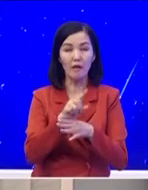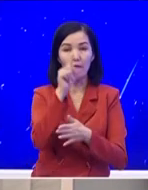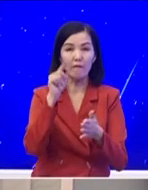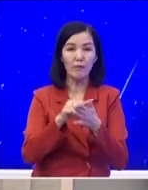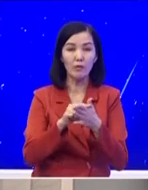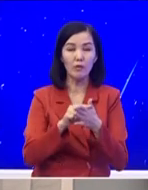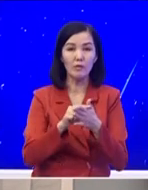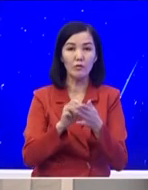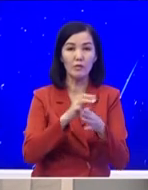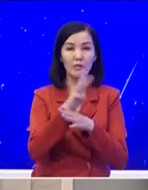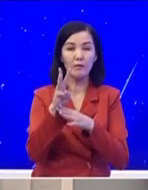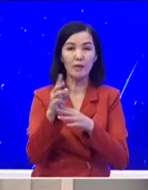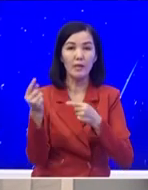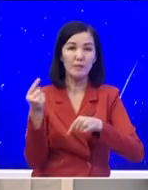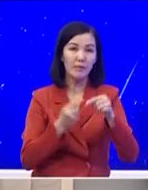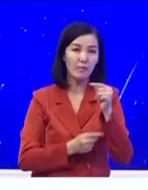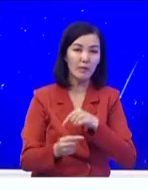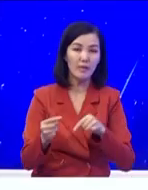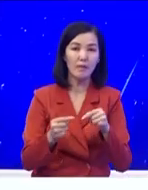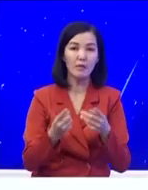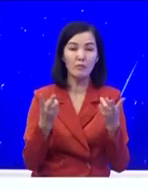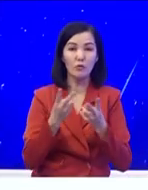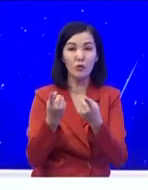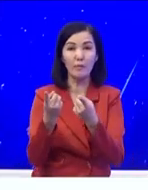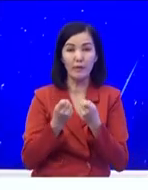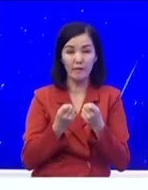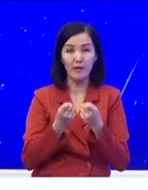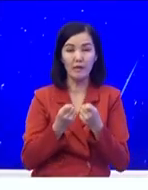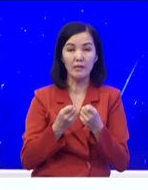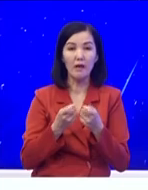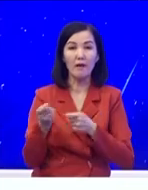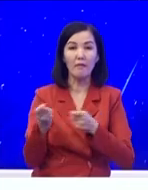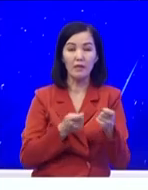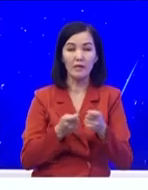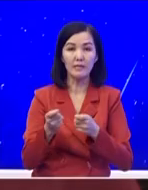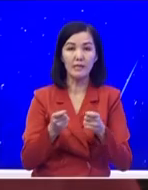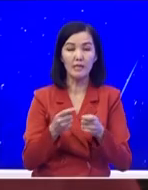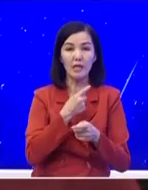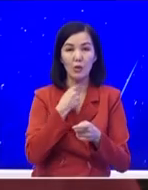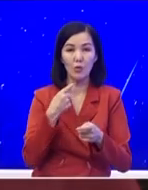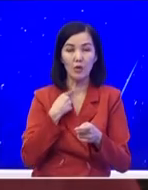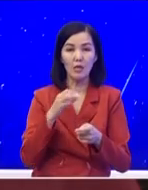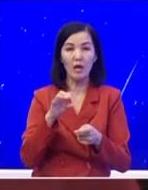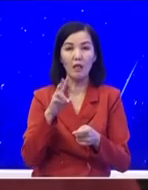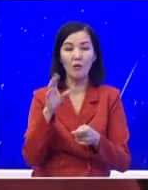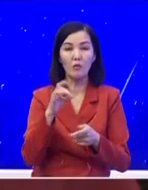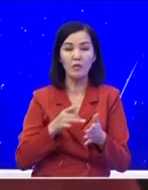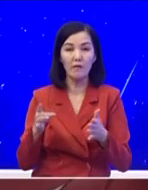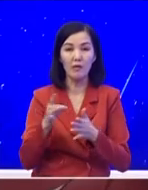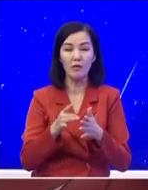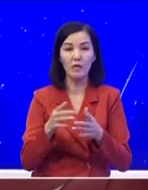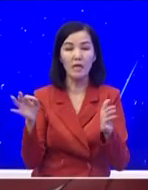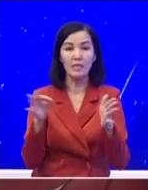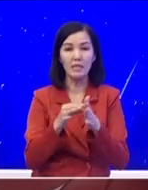оснащения больниц с предпринимателями региона. Уже сейчас на призыв властей откликнулись меценаты Талдыкургана и Алакольского района. С